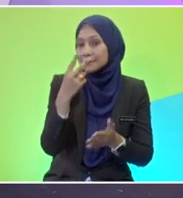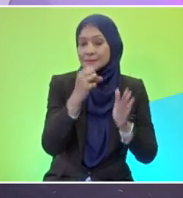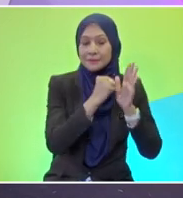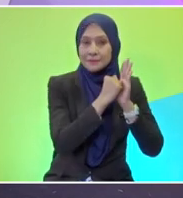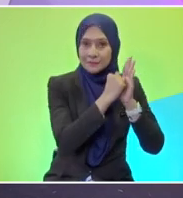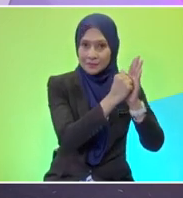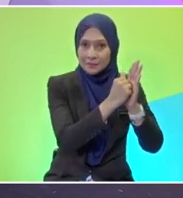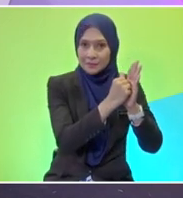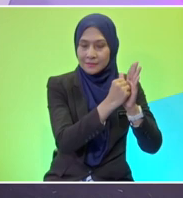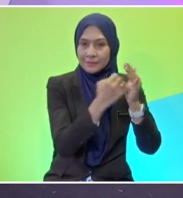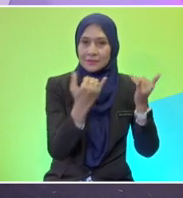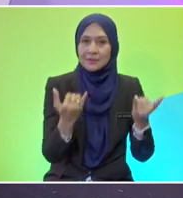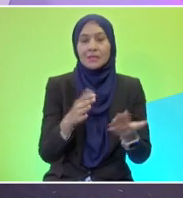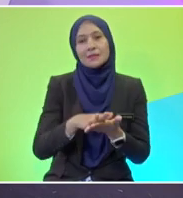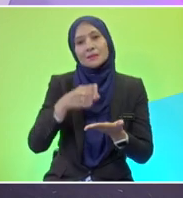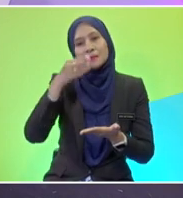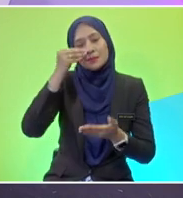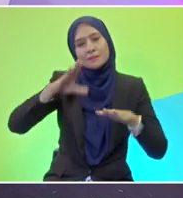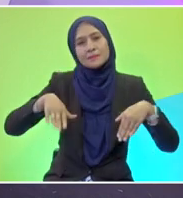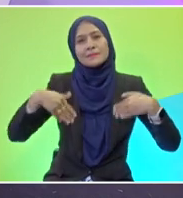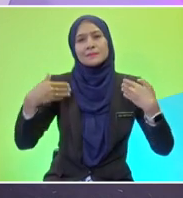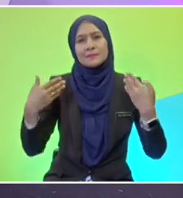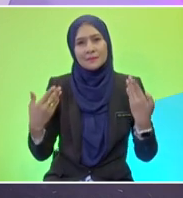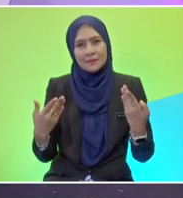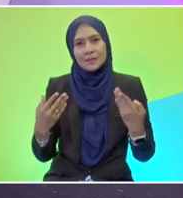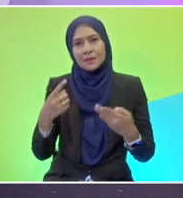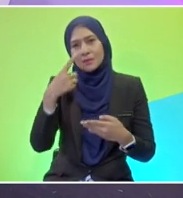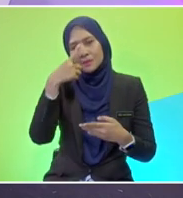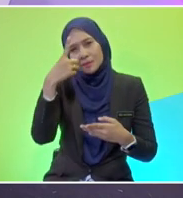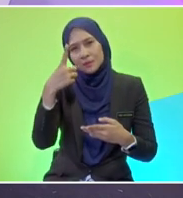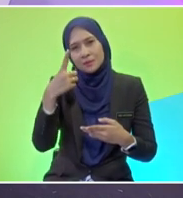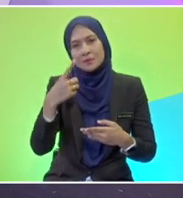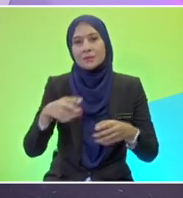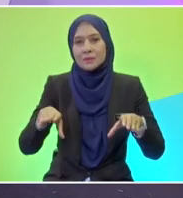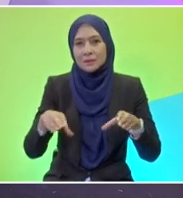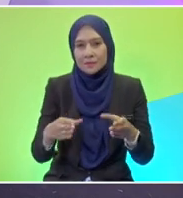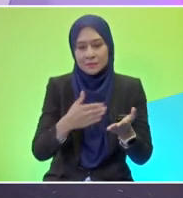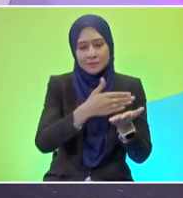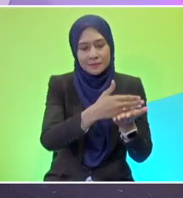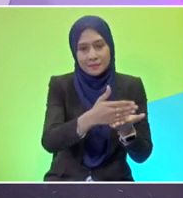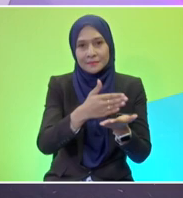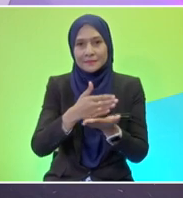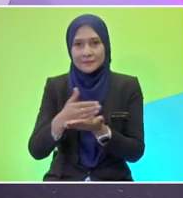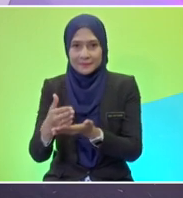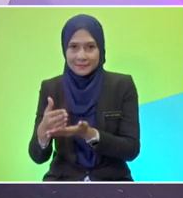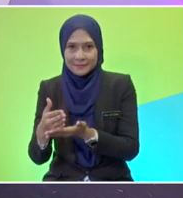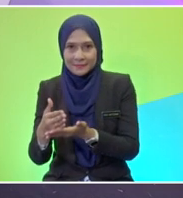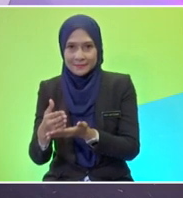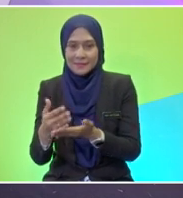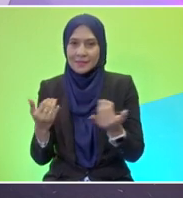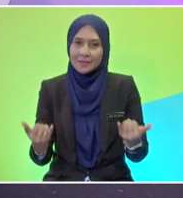ni kita nak belajar macam mana kita nak menyelesaikan operasi tolak dan hari ini Cikgu Wan nak kongsikan dengan